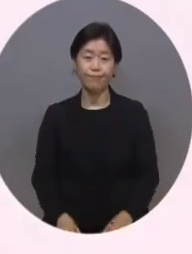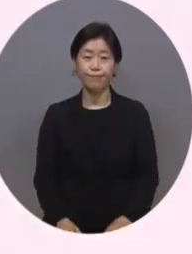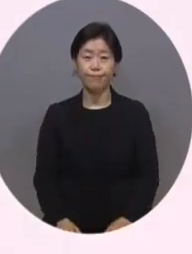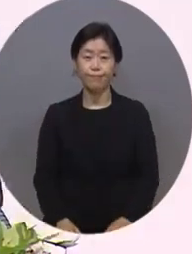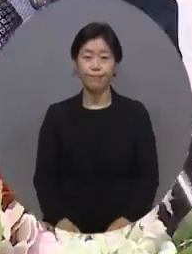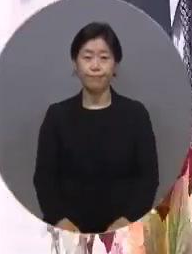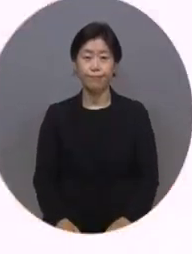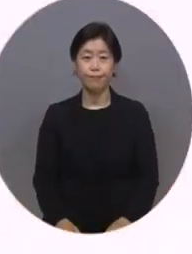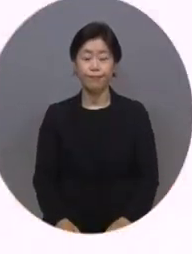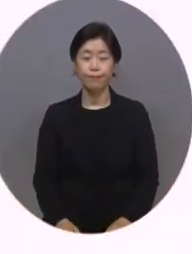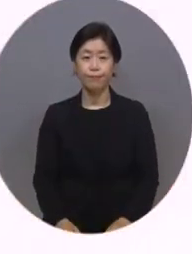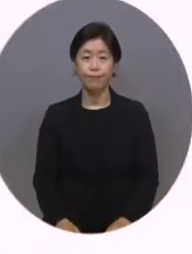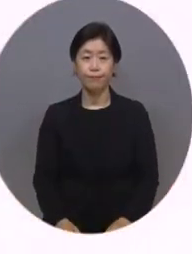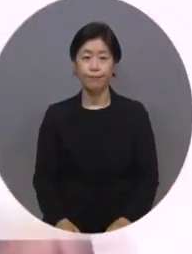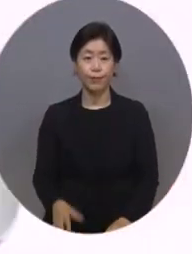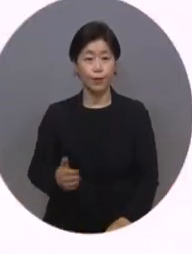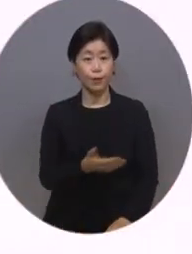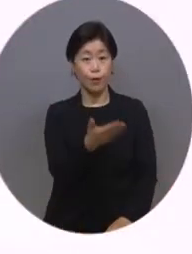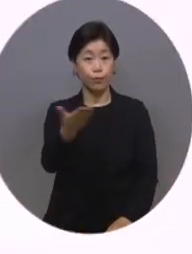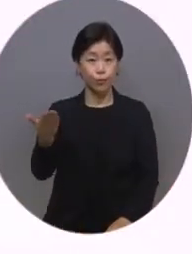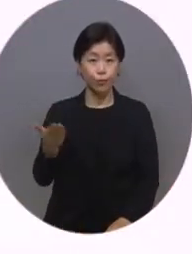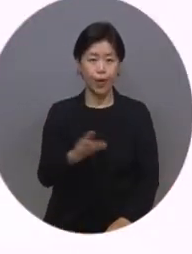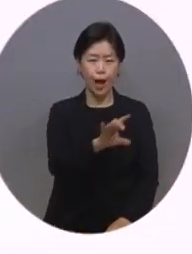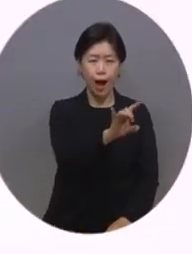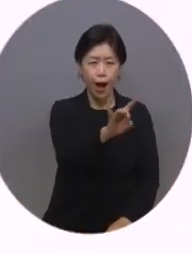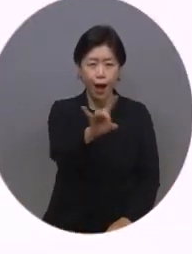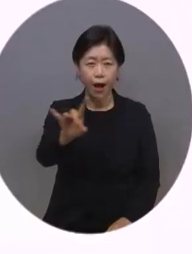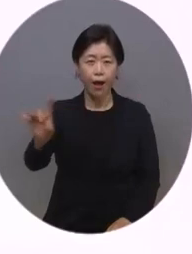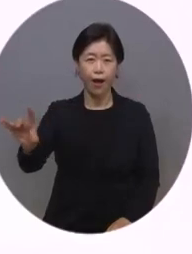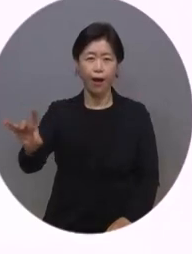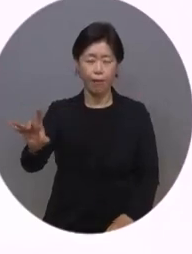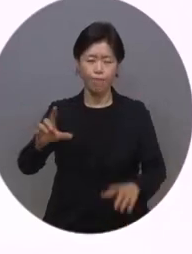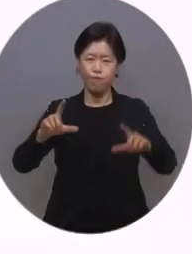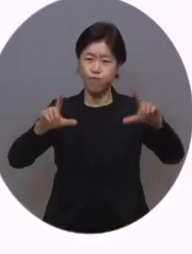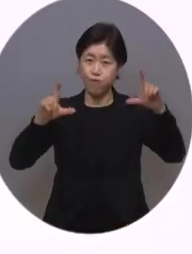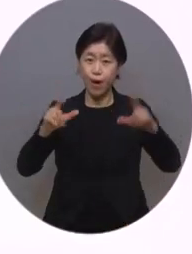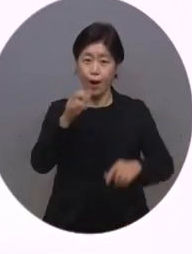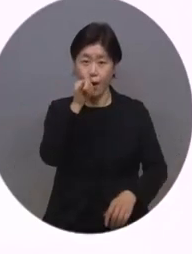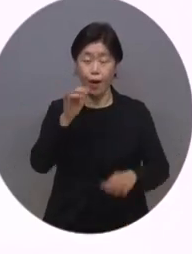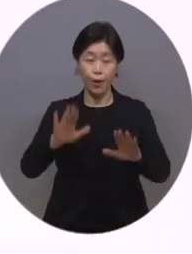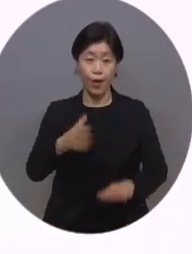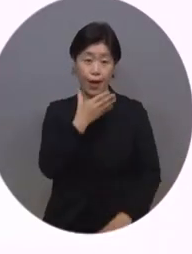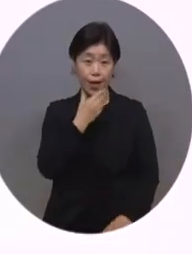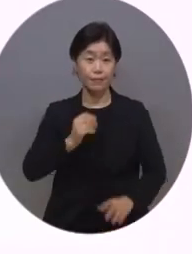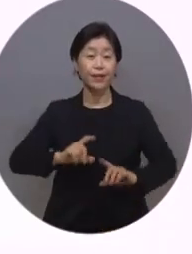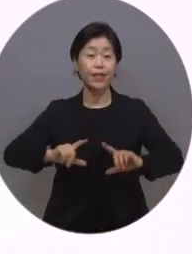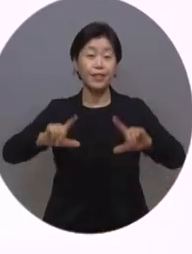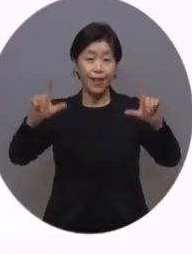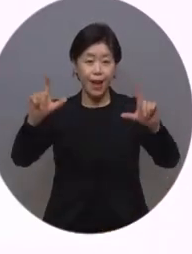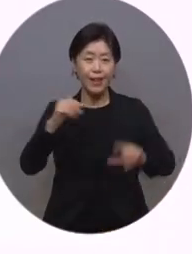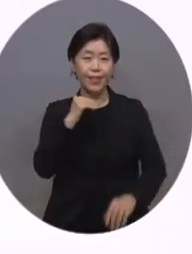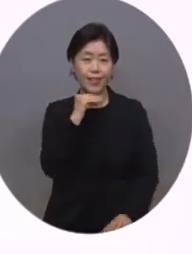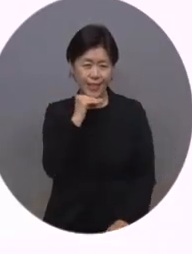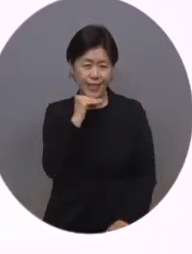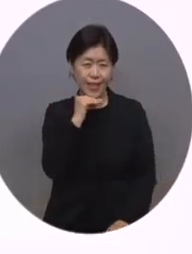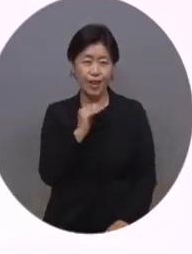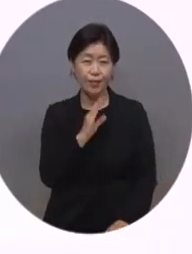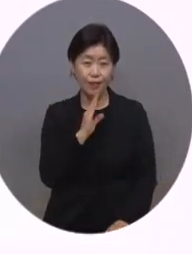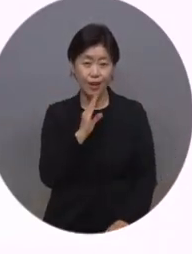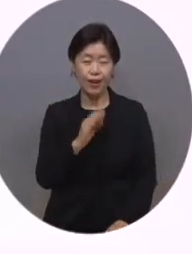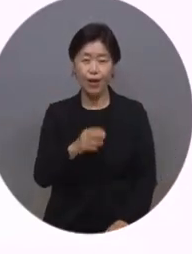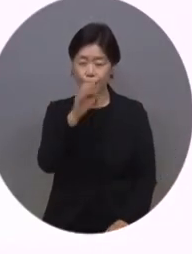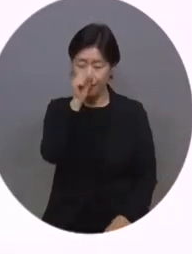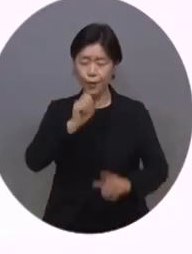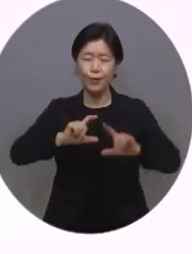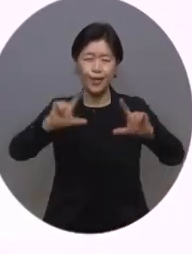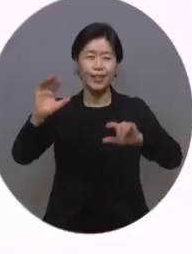바라겠습니다. 여러분 한 분 한 분이 주인공이고 오늘 행복한 날을 기다리는 뜻에서 좋은 날